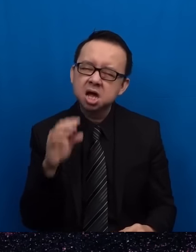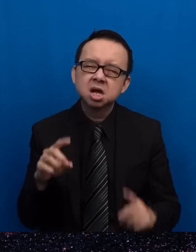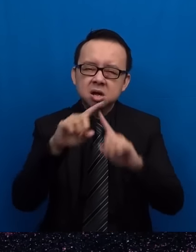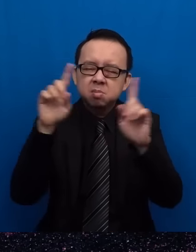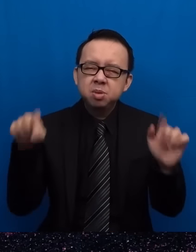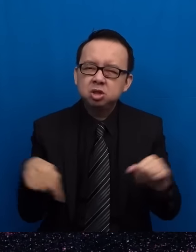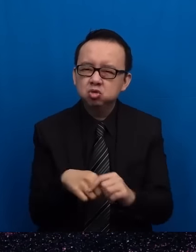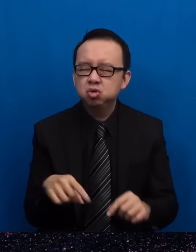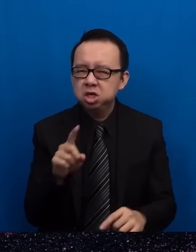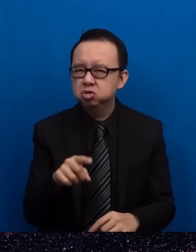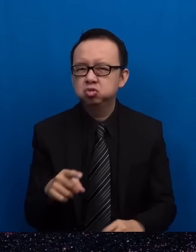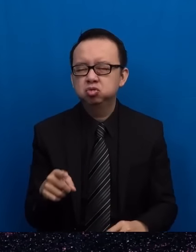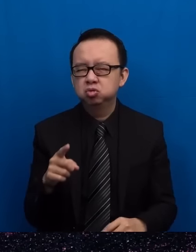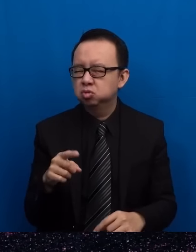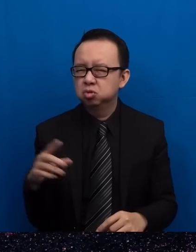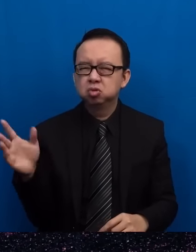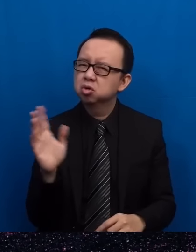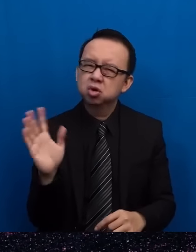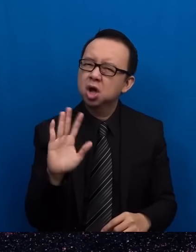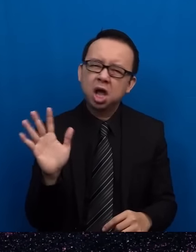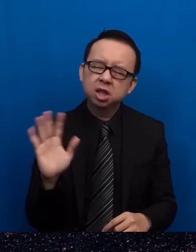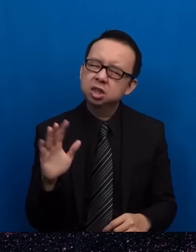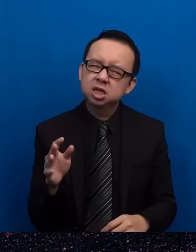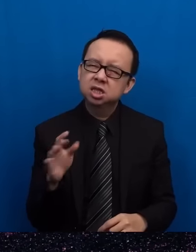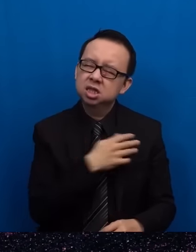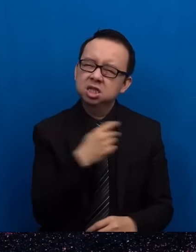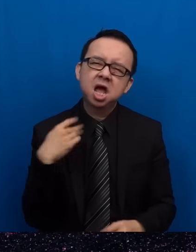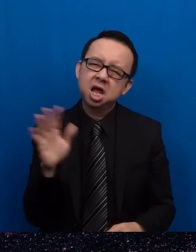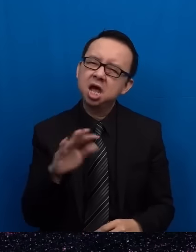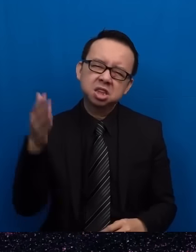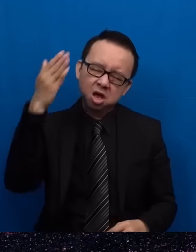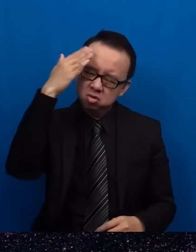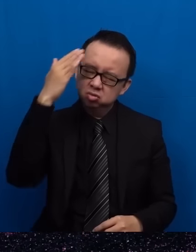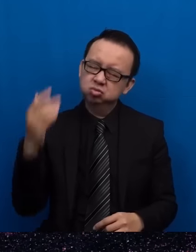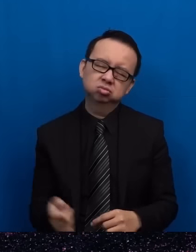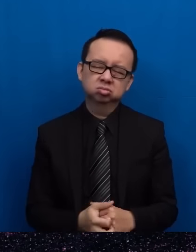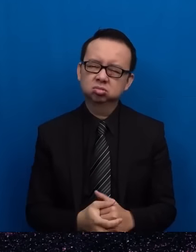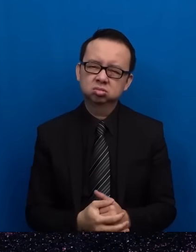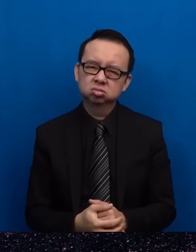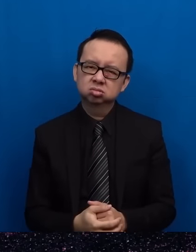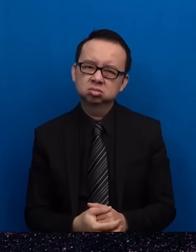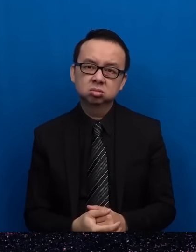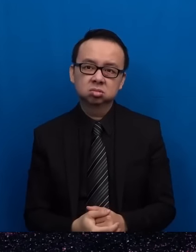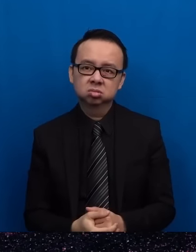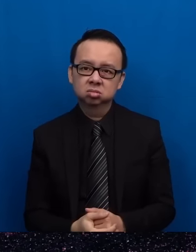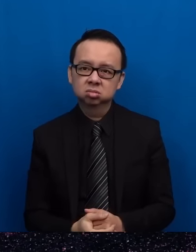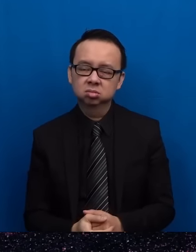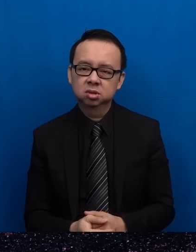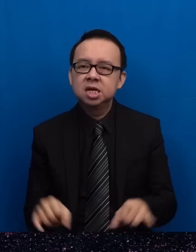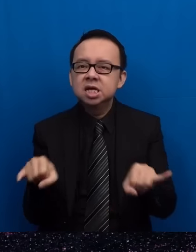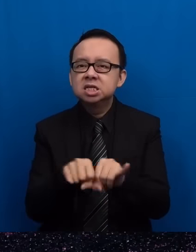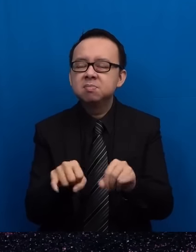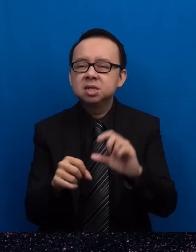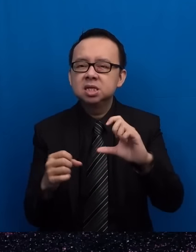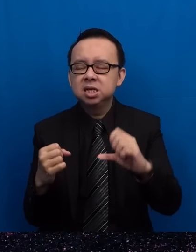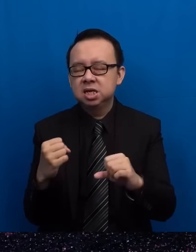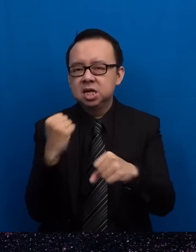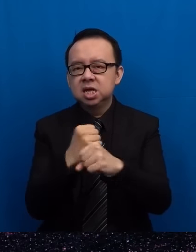Pintu tersebut mungkin bagi kita, apa itu? Seperti Gehazi mungkin, atau seperti hamba Elia